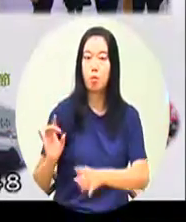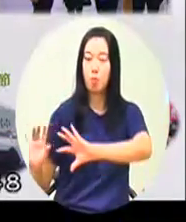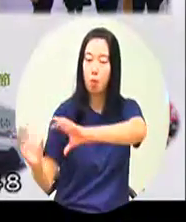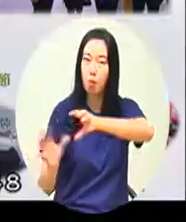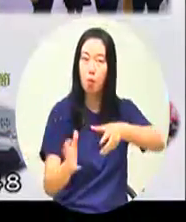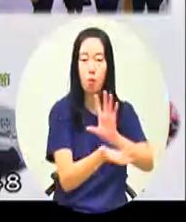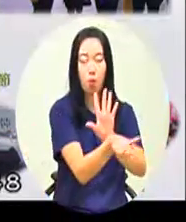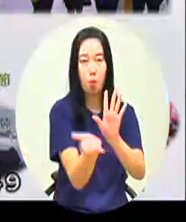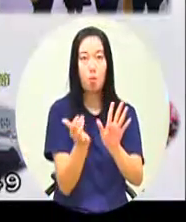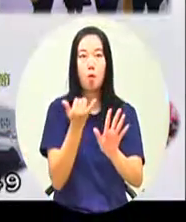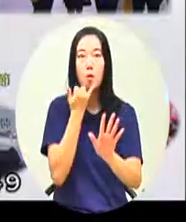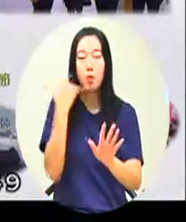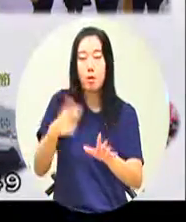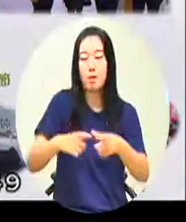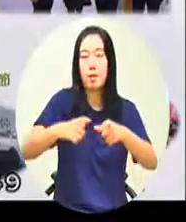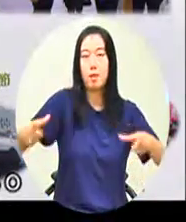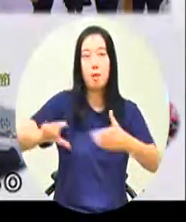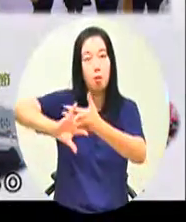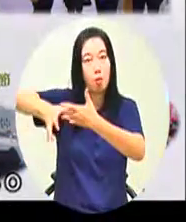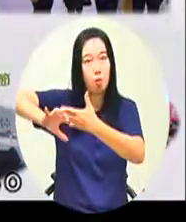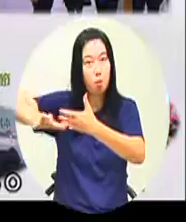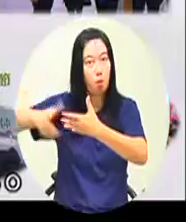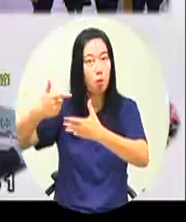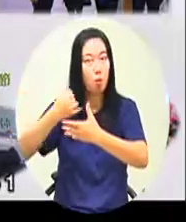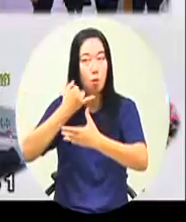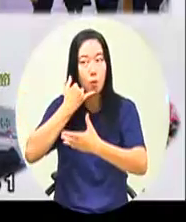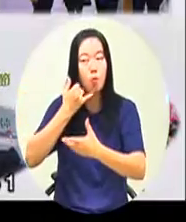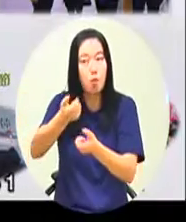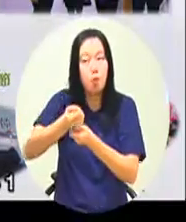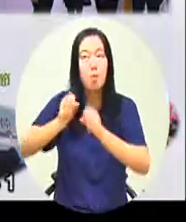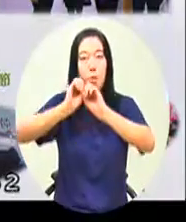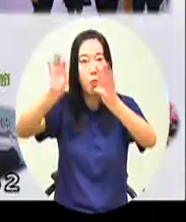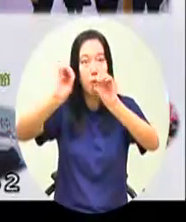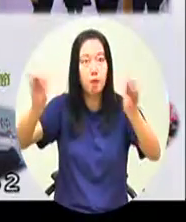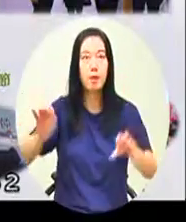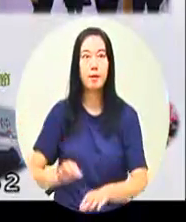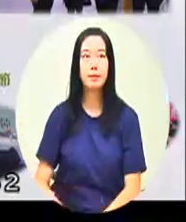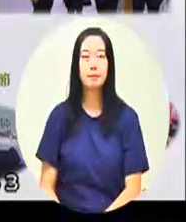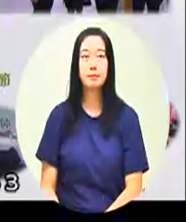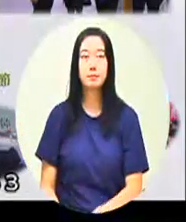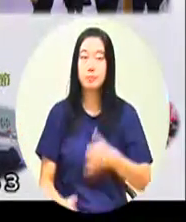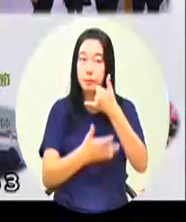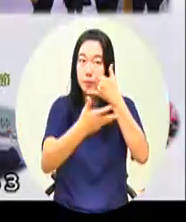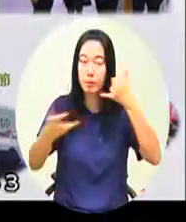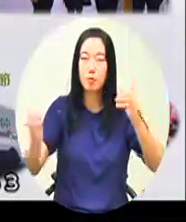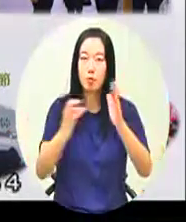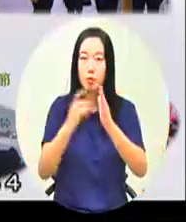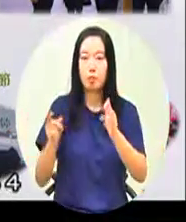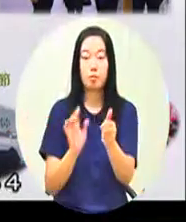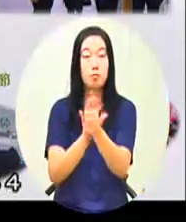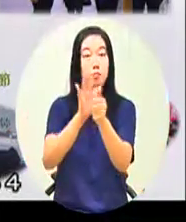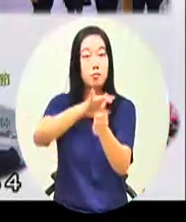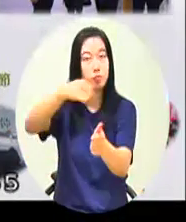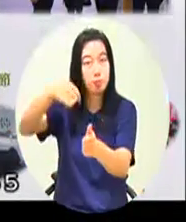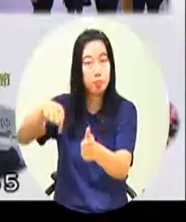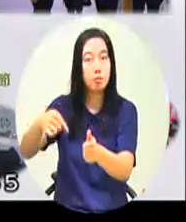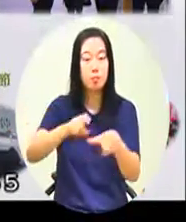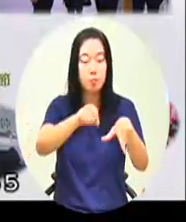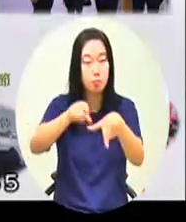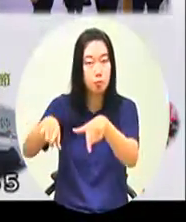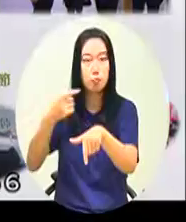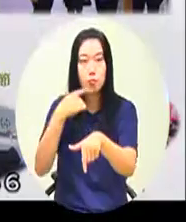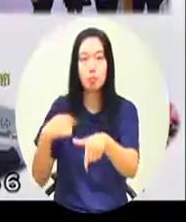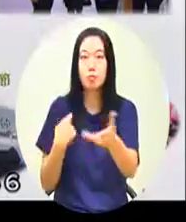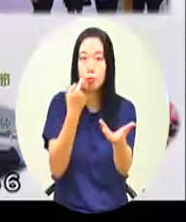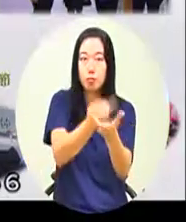览，然后来拓展整个国外的通路。所以说，海洋局这边辅导各个厂商参加相关的